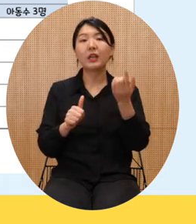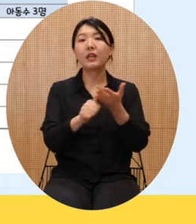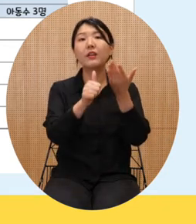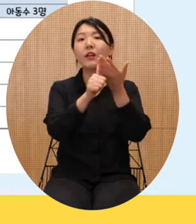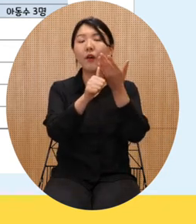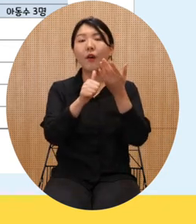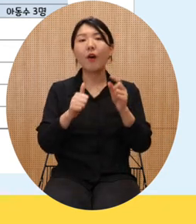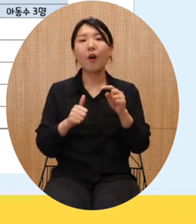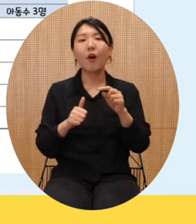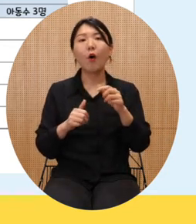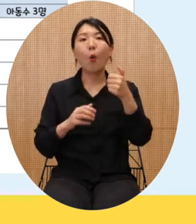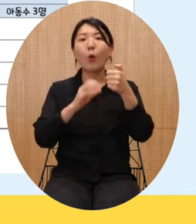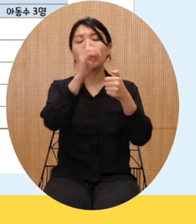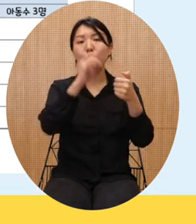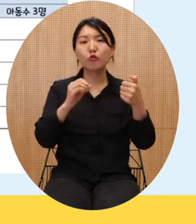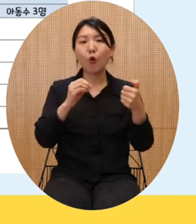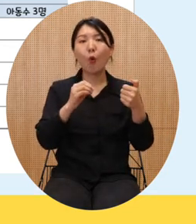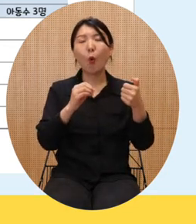그 한부모 가구가